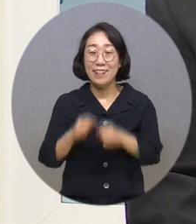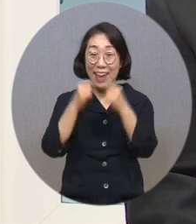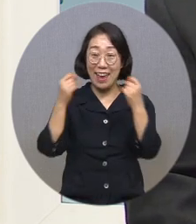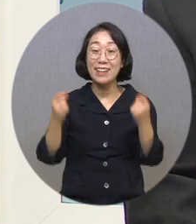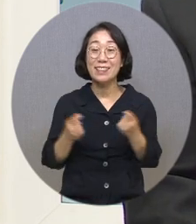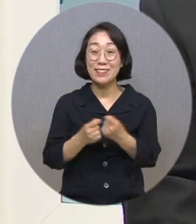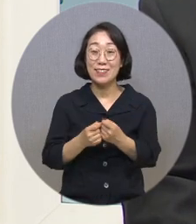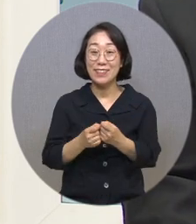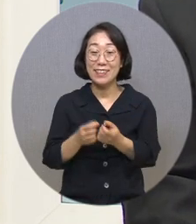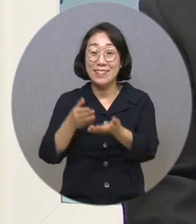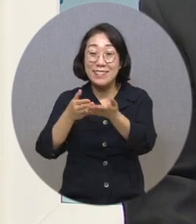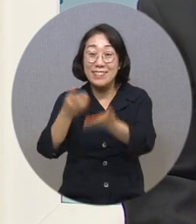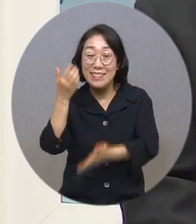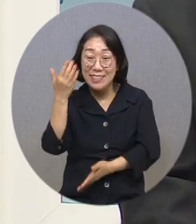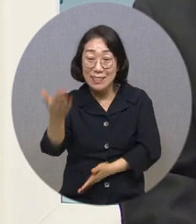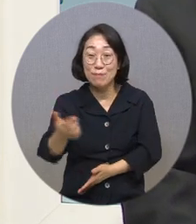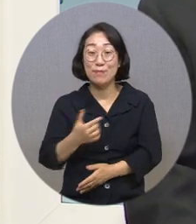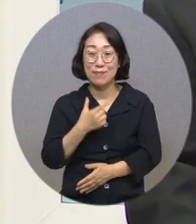개인적인 질문을 좀 드려도 될까요?